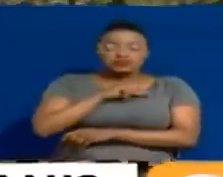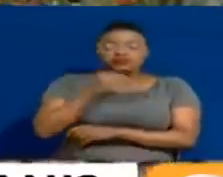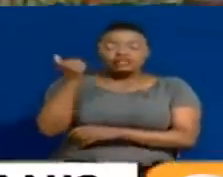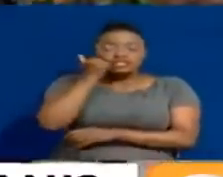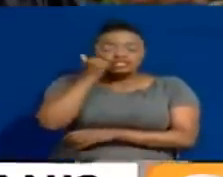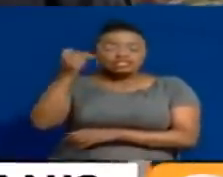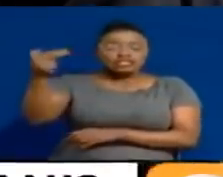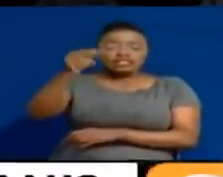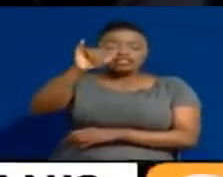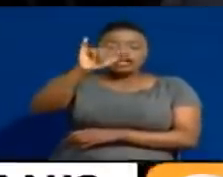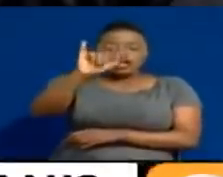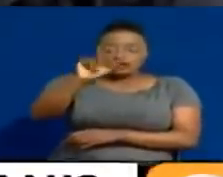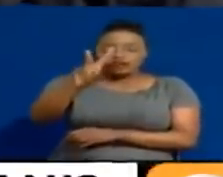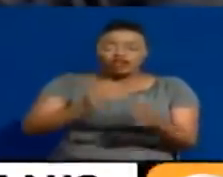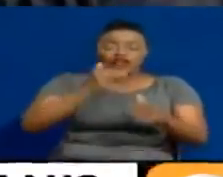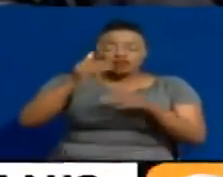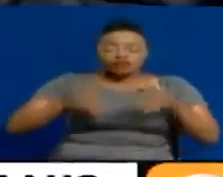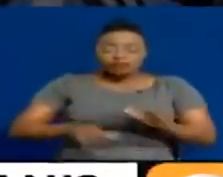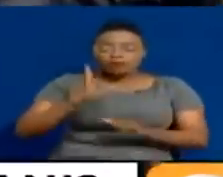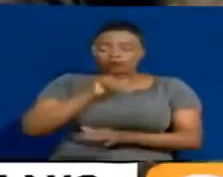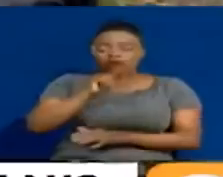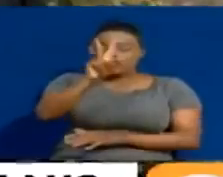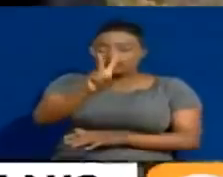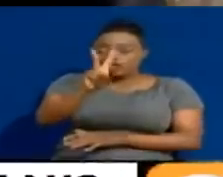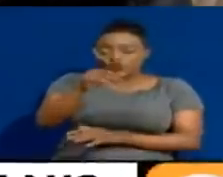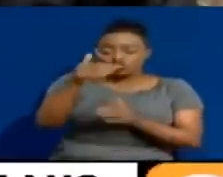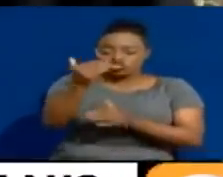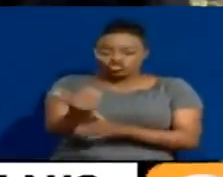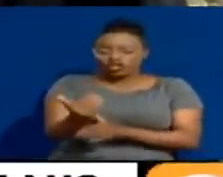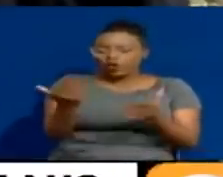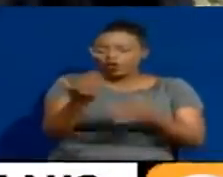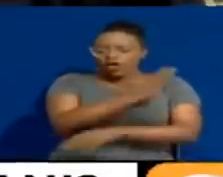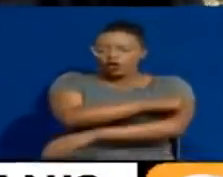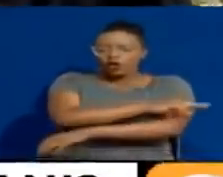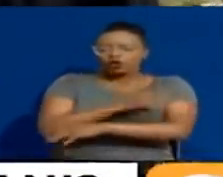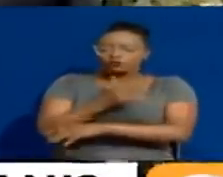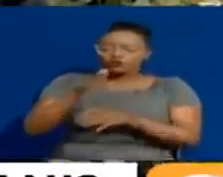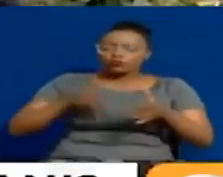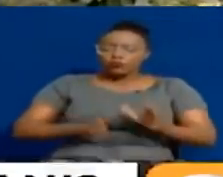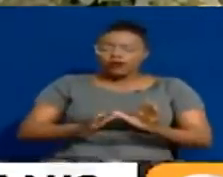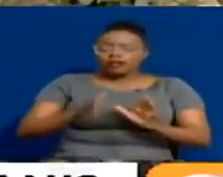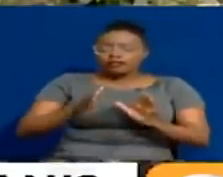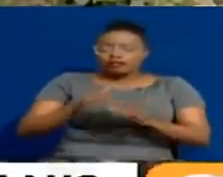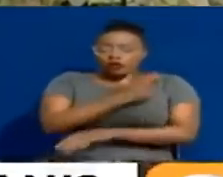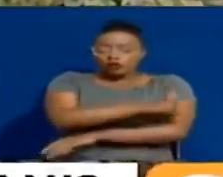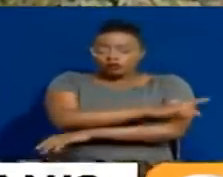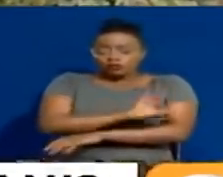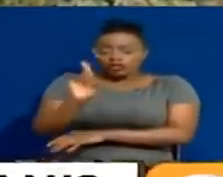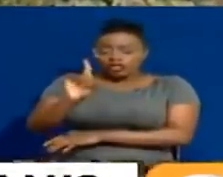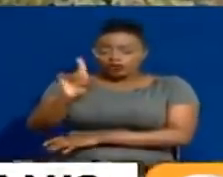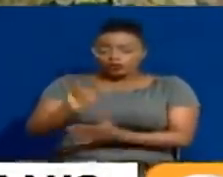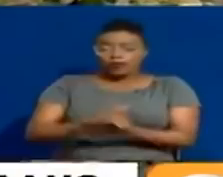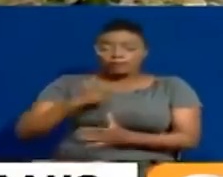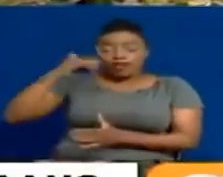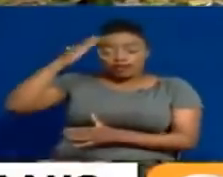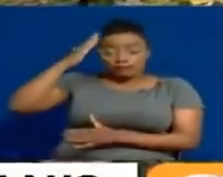vya HIV baada ya kujifungua mwanawe wa pili katika hospitali ya Pumwani hapa jijini Nairobi. And